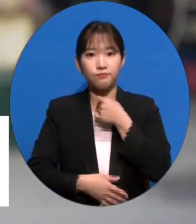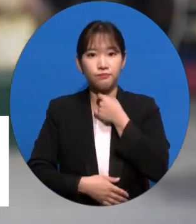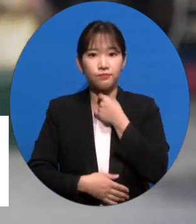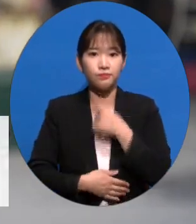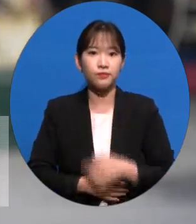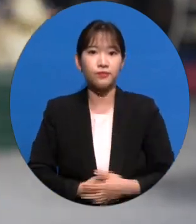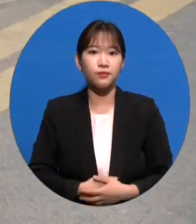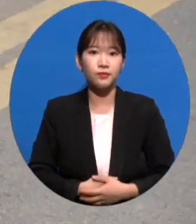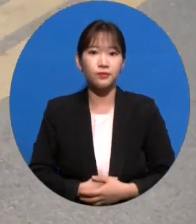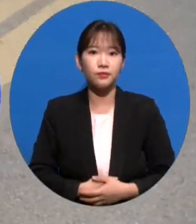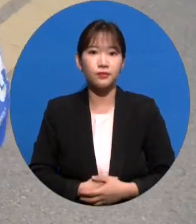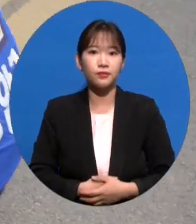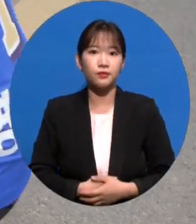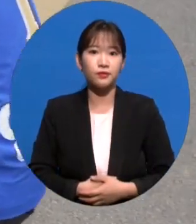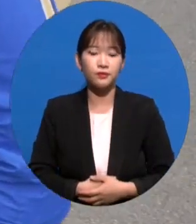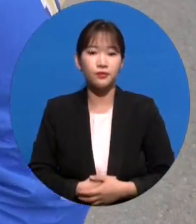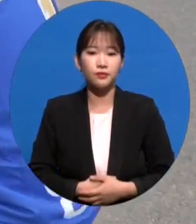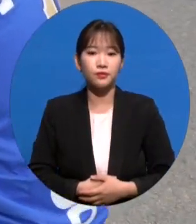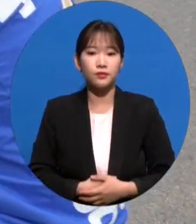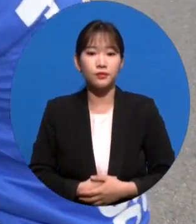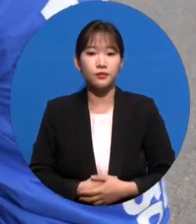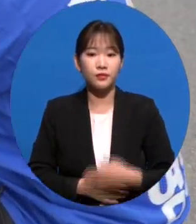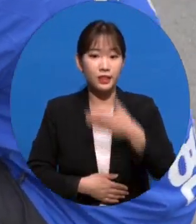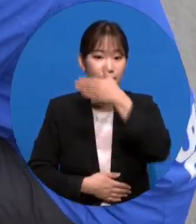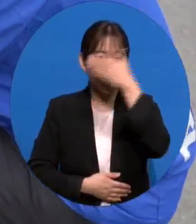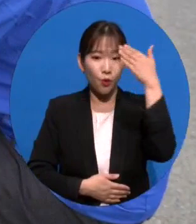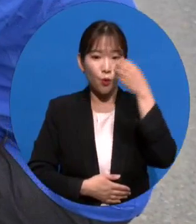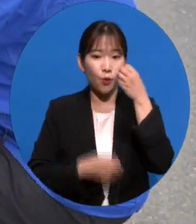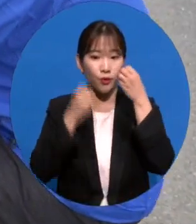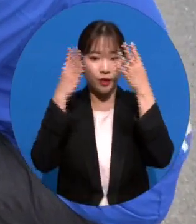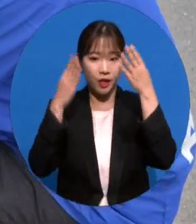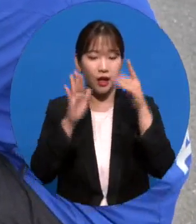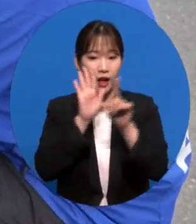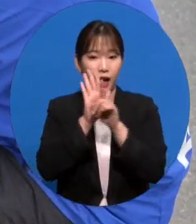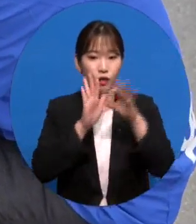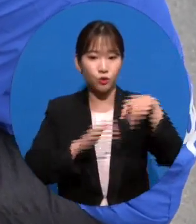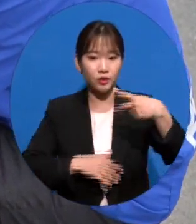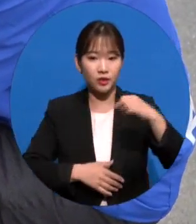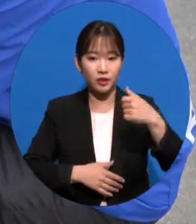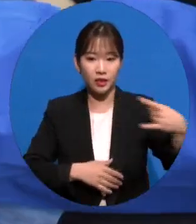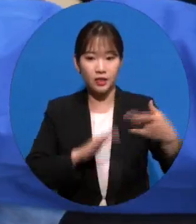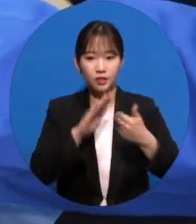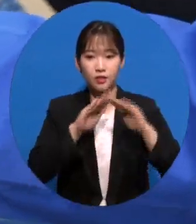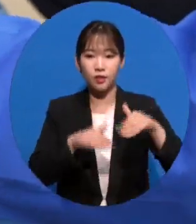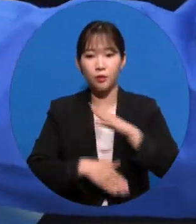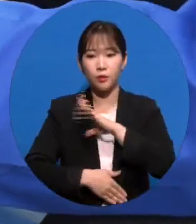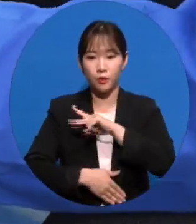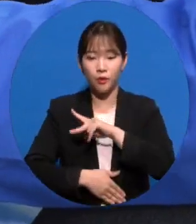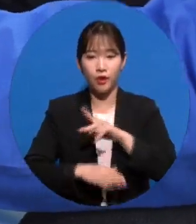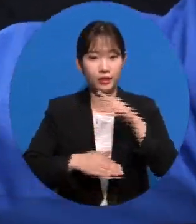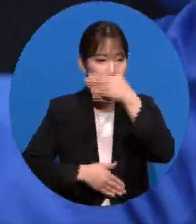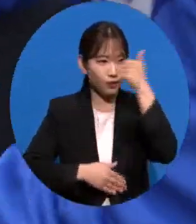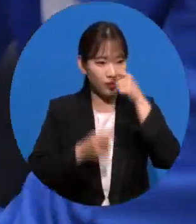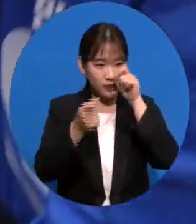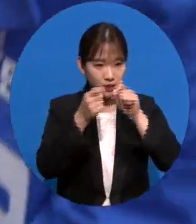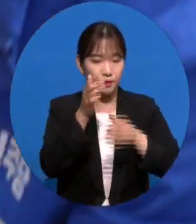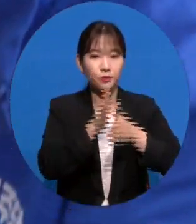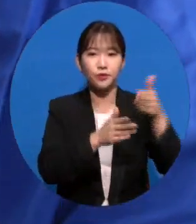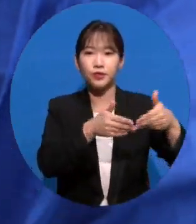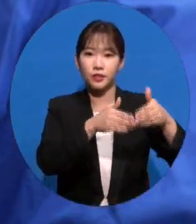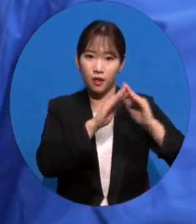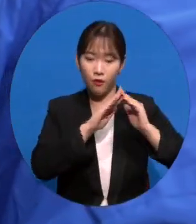투자하고 싶습니다. 젊고 참신함을 강조하는 우승희 전 전남도 의원은 청년 친화도시